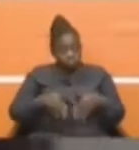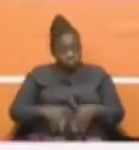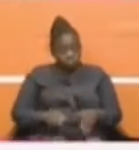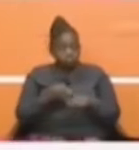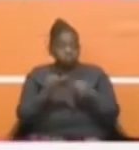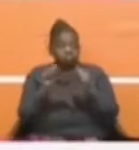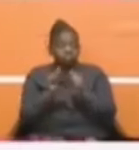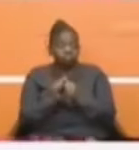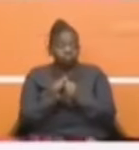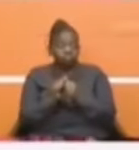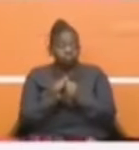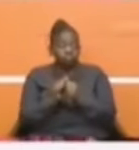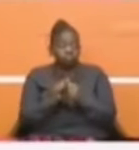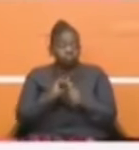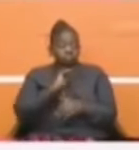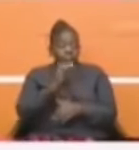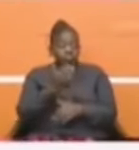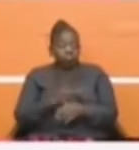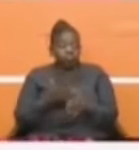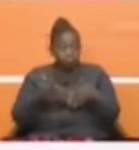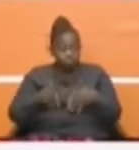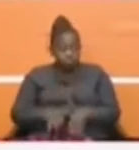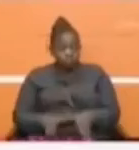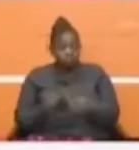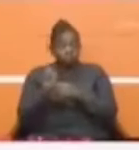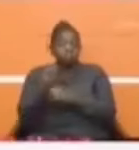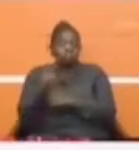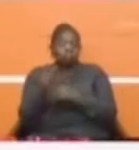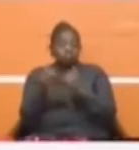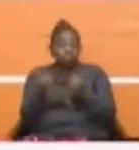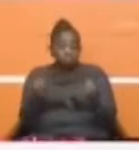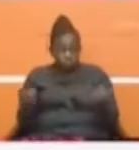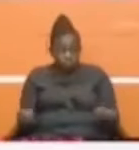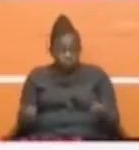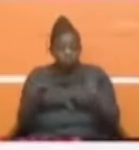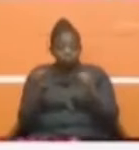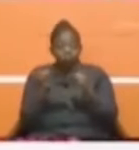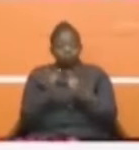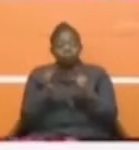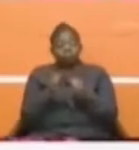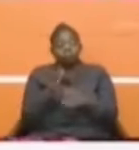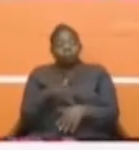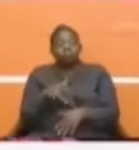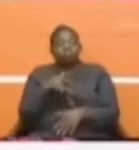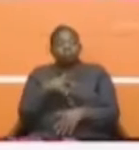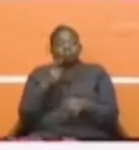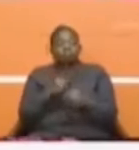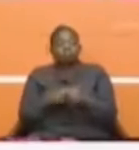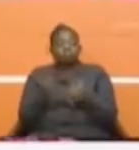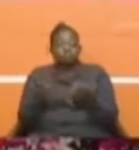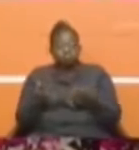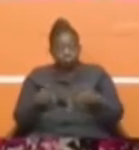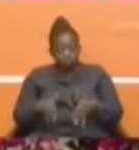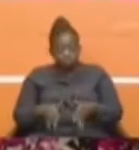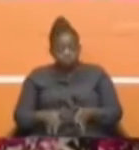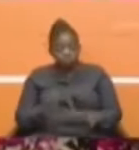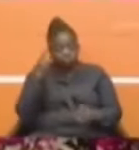kkumi kyala azadde abaana 11 obulumi bwayisemu ng'azaala ebbanga eryo